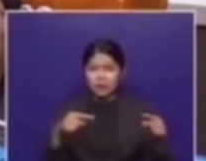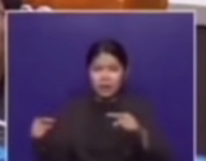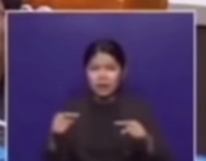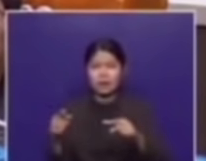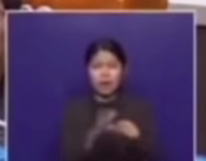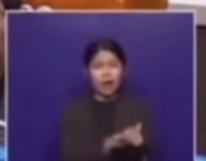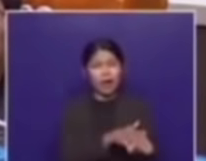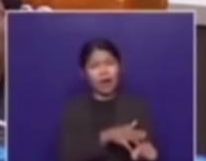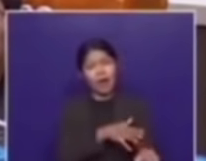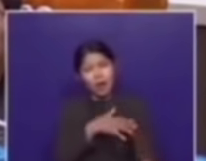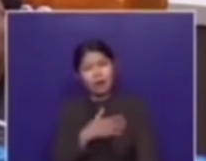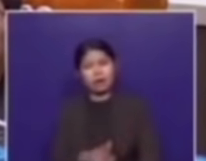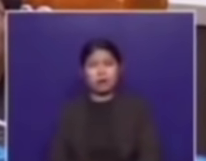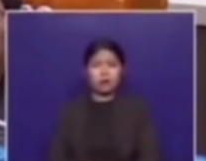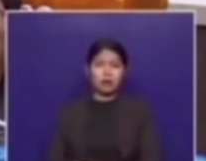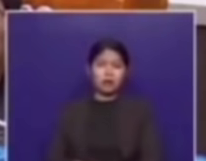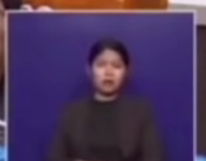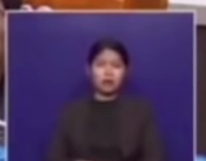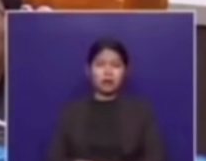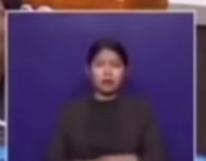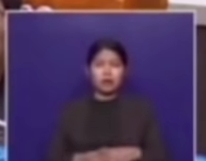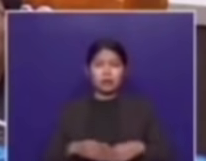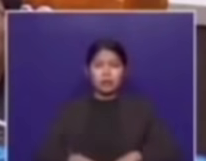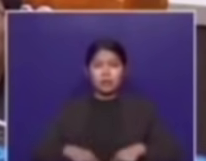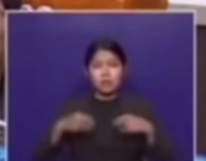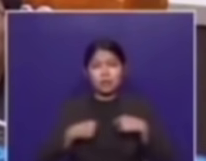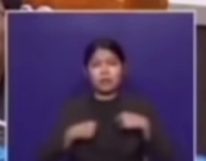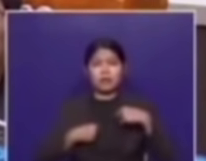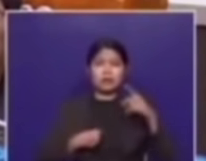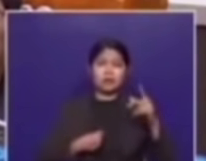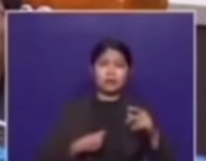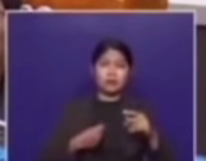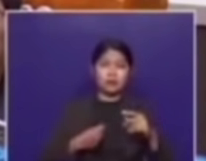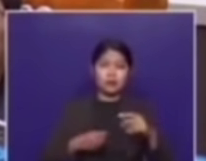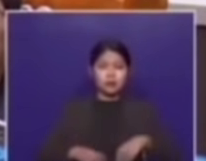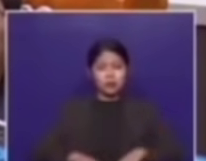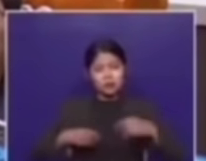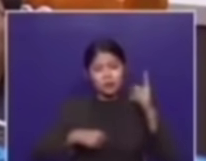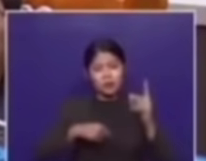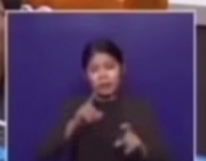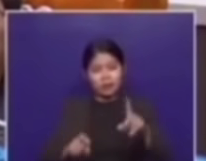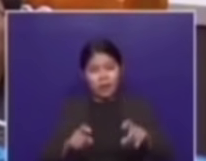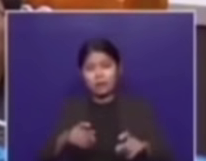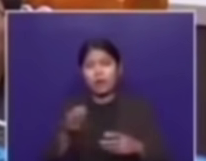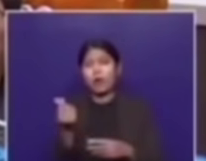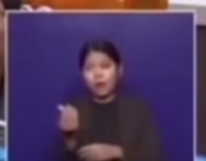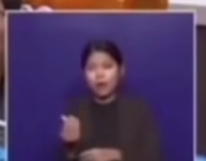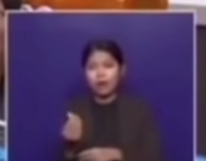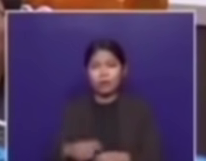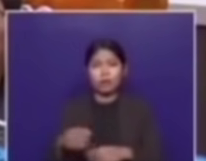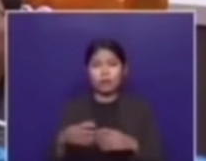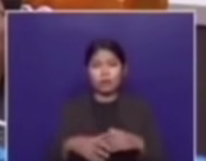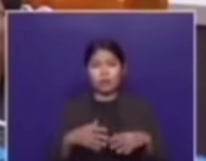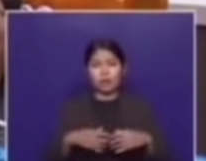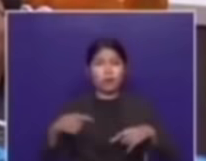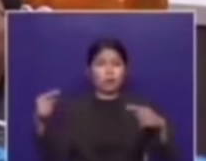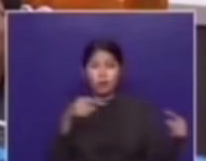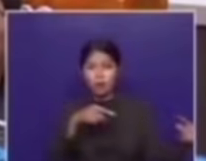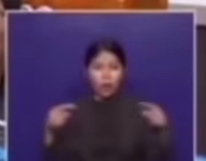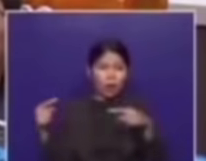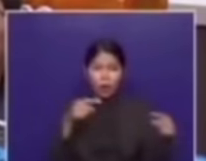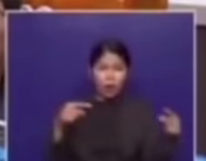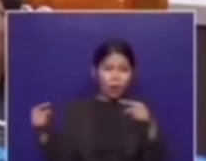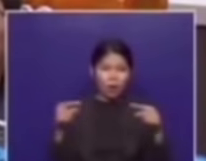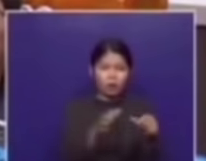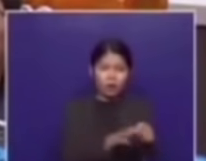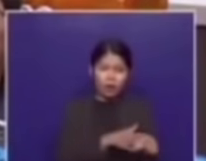แล้วไม่รู้กี่ชีวิตประเทศของเรามีโรงงานอุตสาหกรรมแห่งความเกลียดชังเราต้องเลิกสร้าง